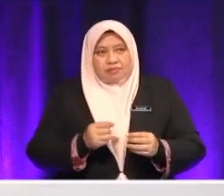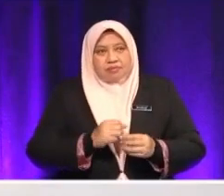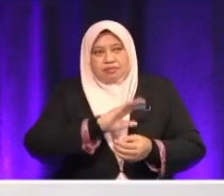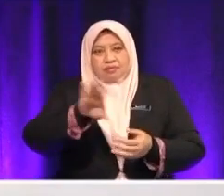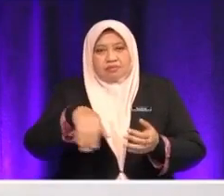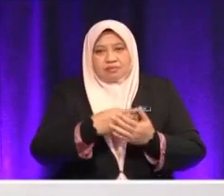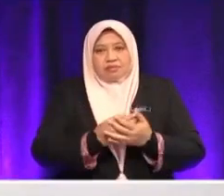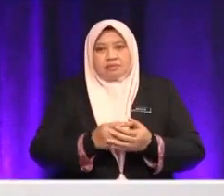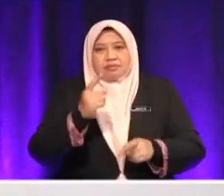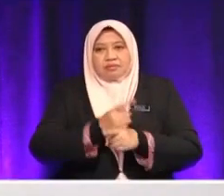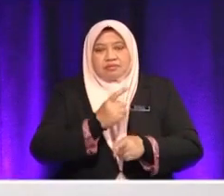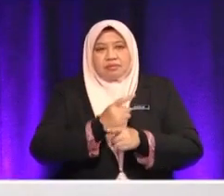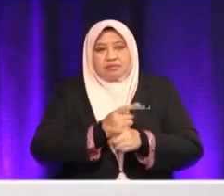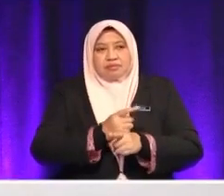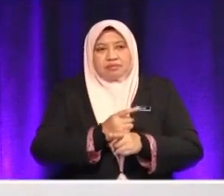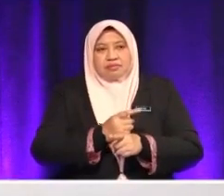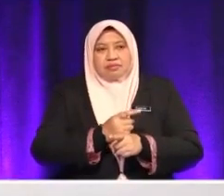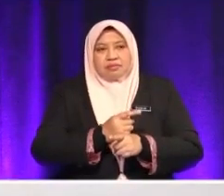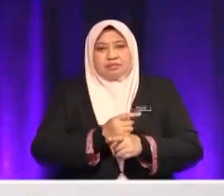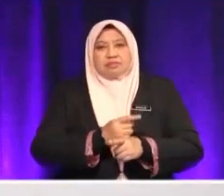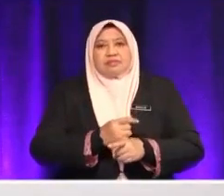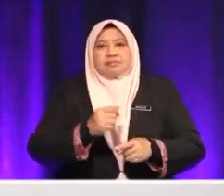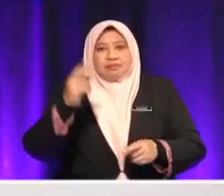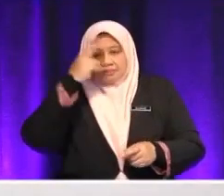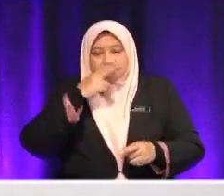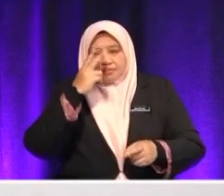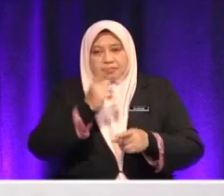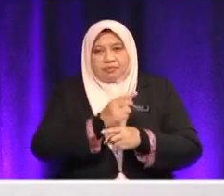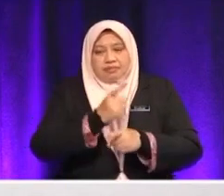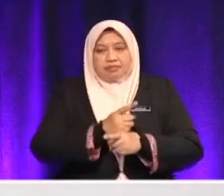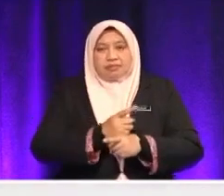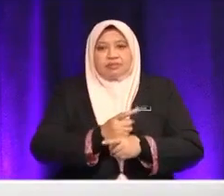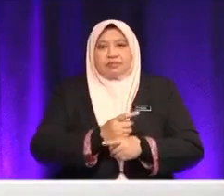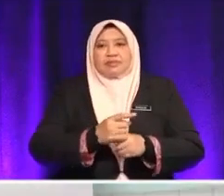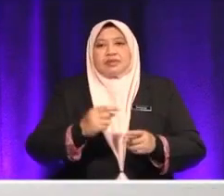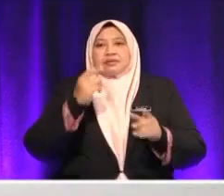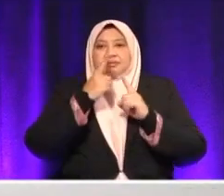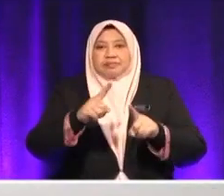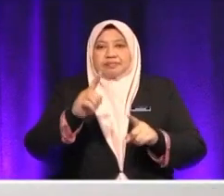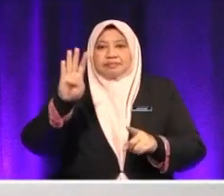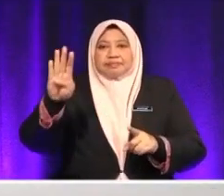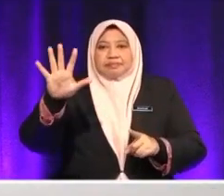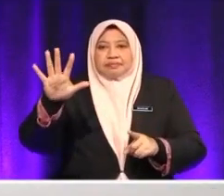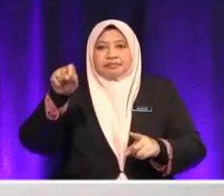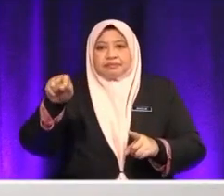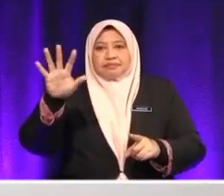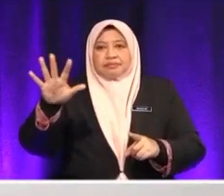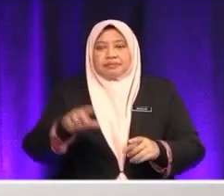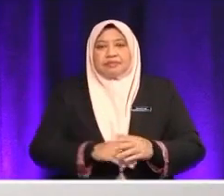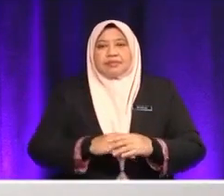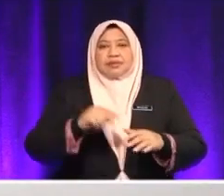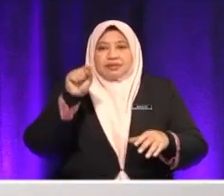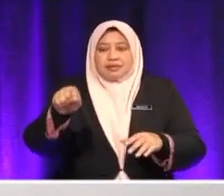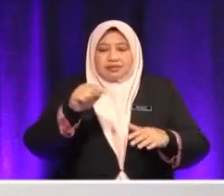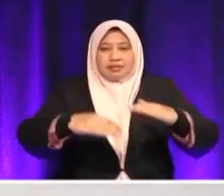semuanya betul dan Hani pembetul jadi 45 40 harimau adalah titik maksimum saya ingatkan